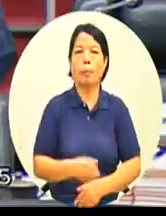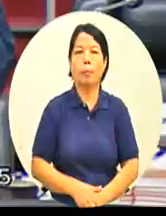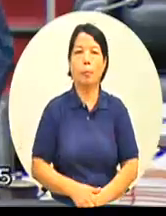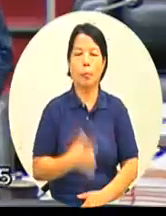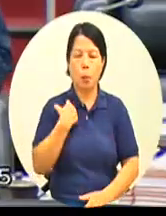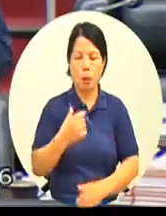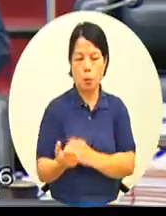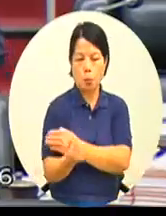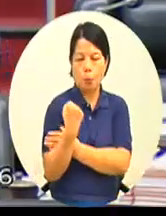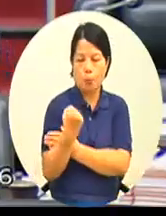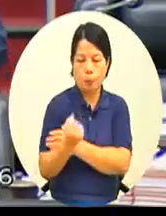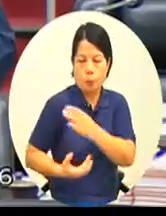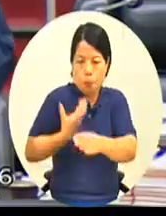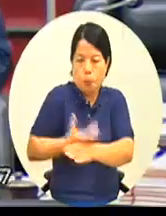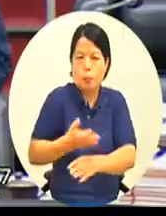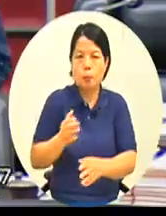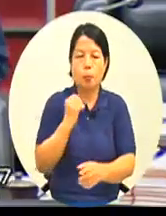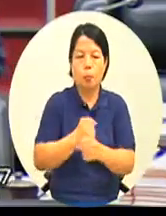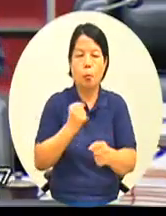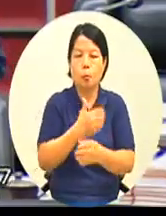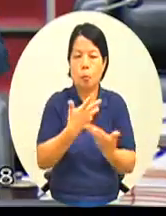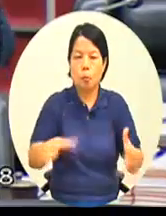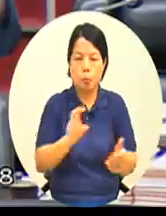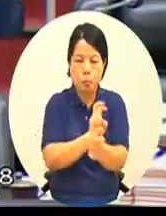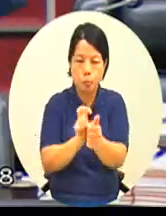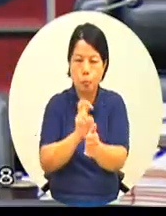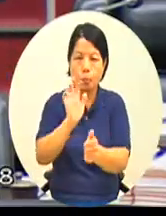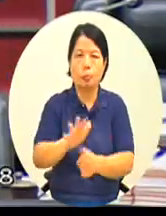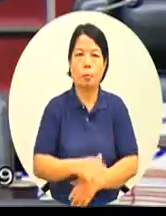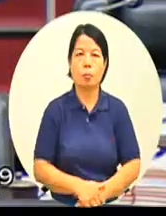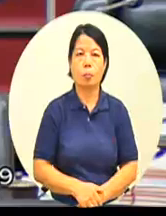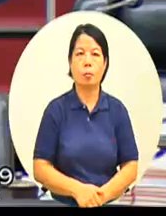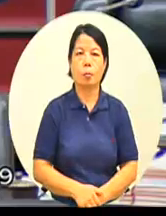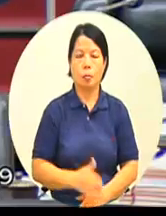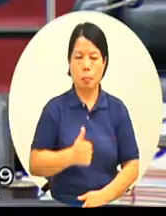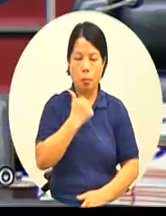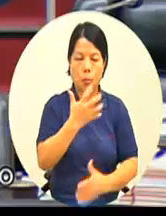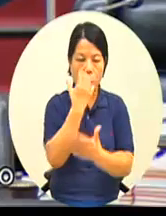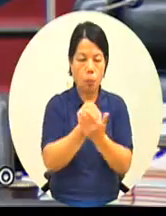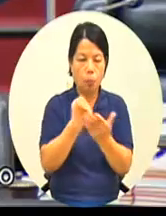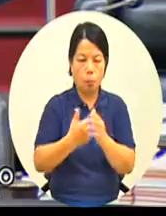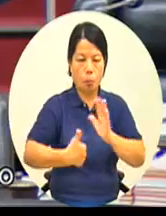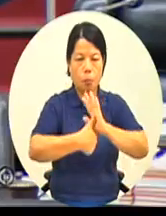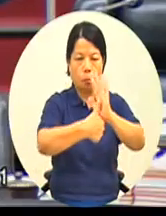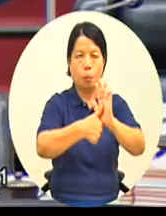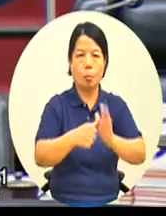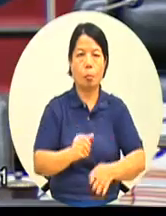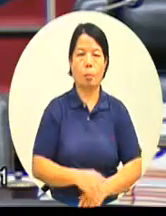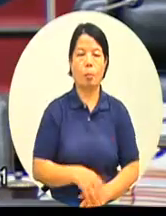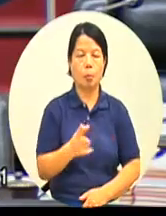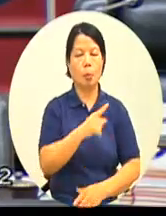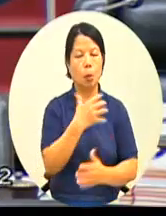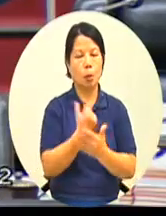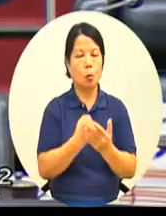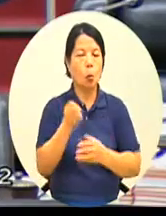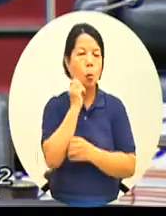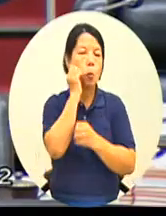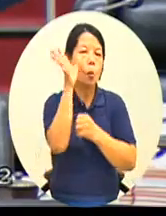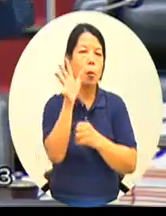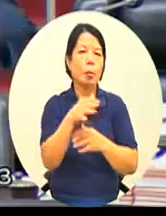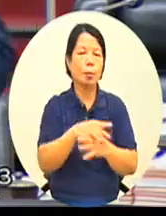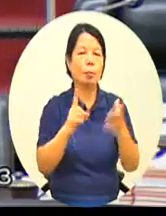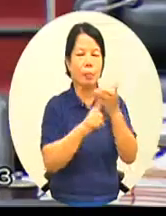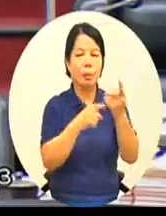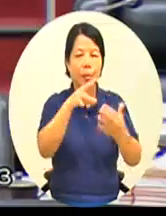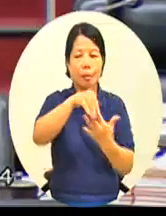很尽责的去做了很多的监督，哎，我们其实留下这样的名声，真的就足够荣耀那个上帝